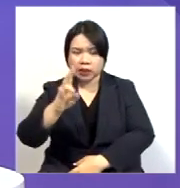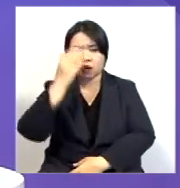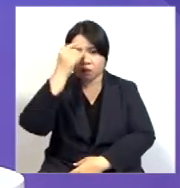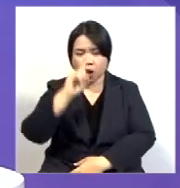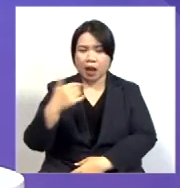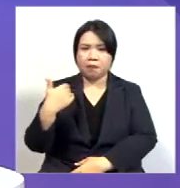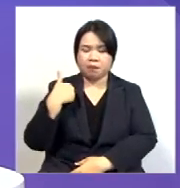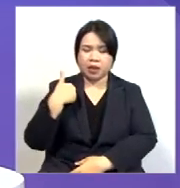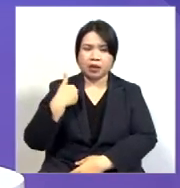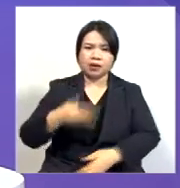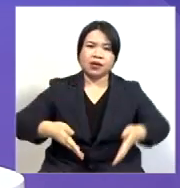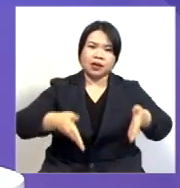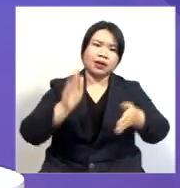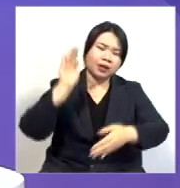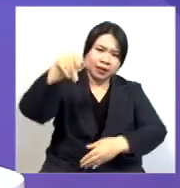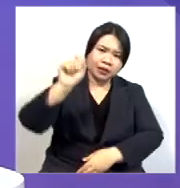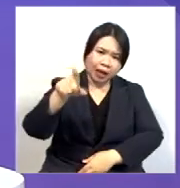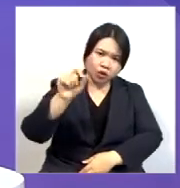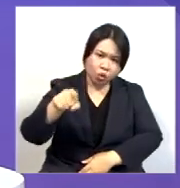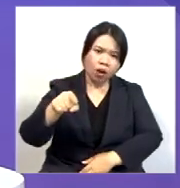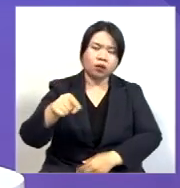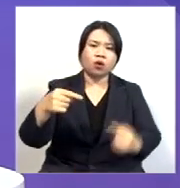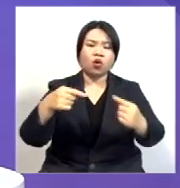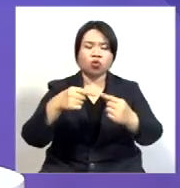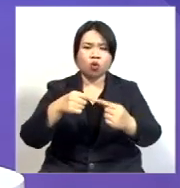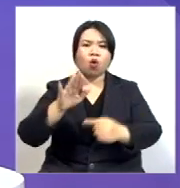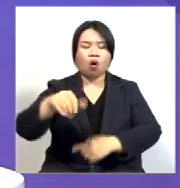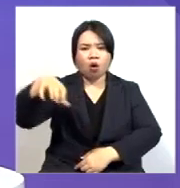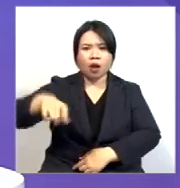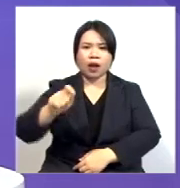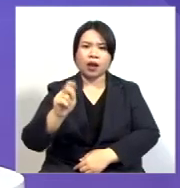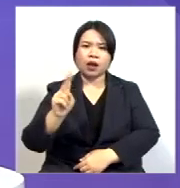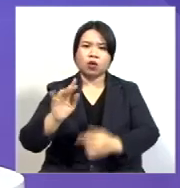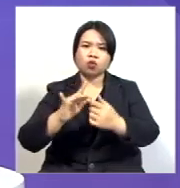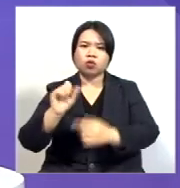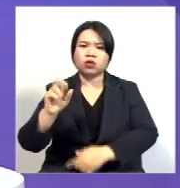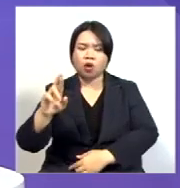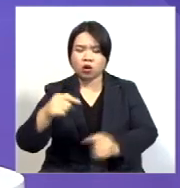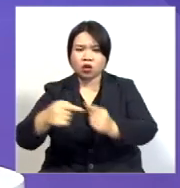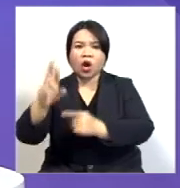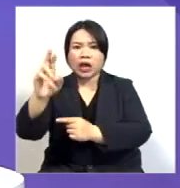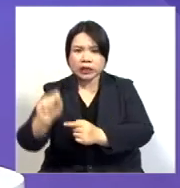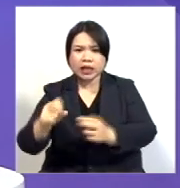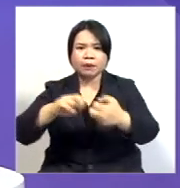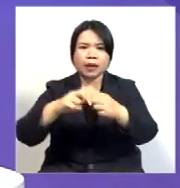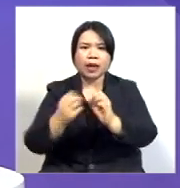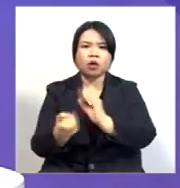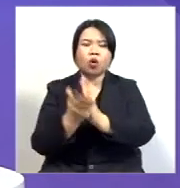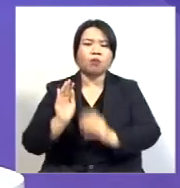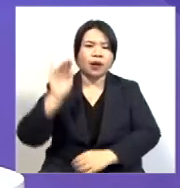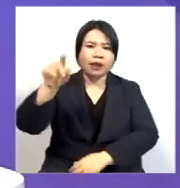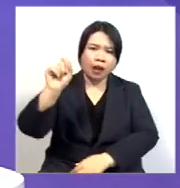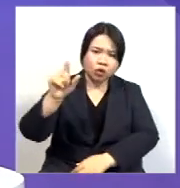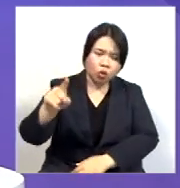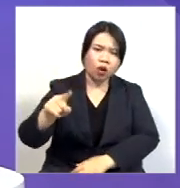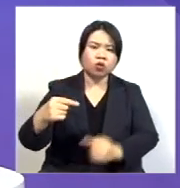ที่ไปสร้างทางยกระดับดอนเมืองโทเวในช่วงอนุสรณ์สถานแห่งชาติไปถึงรังสิตแล้วก็กระทบโครงการทางด่วนส